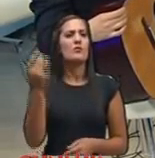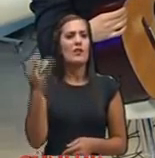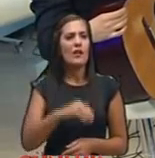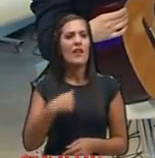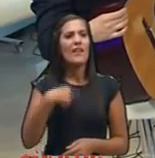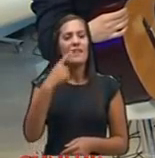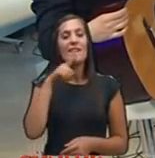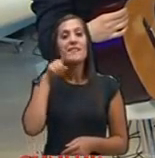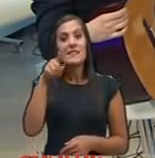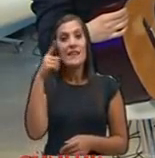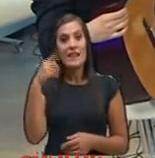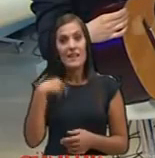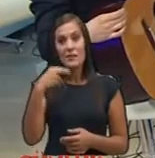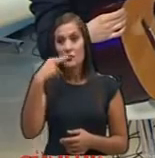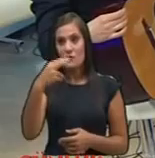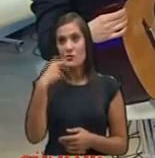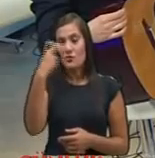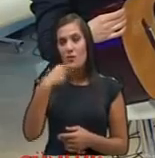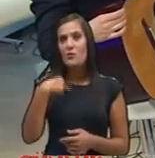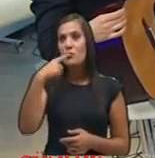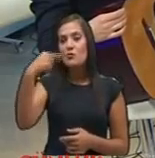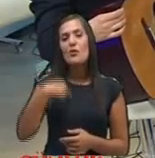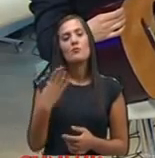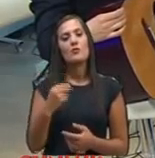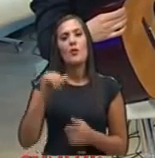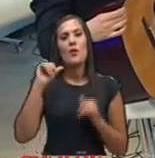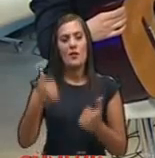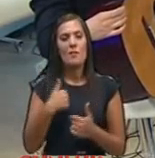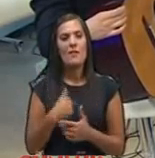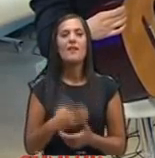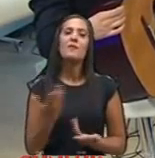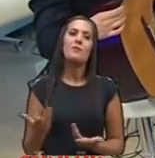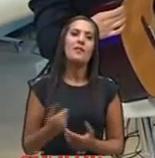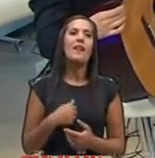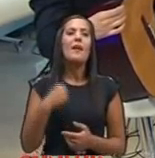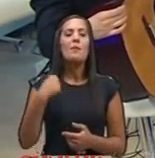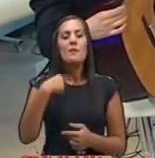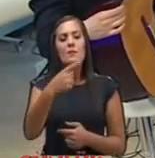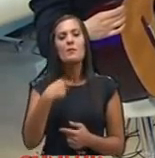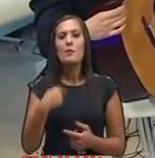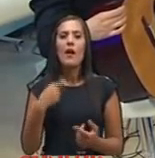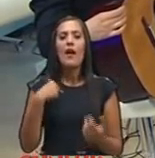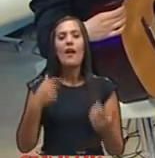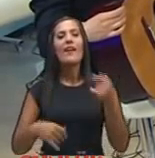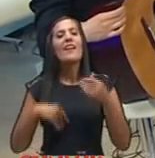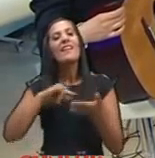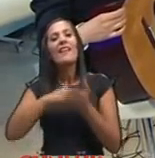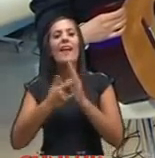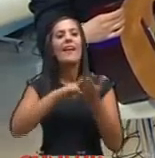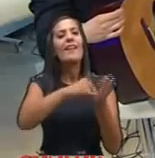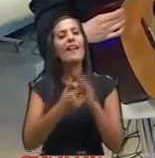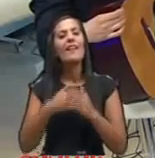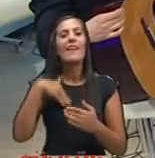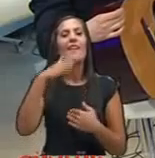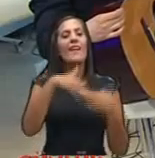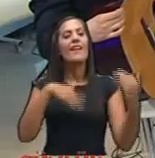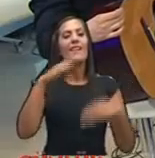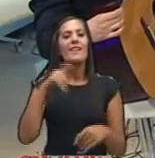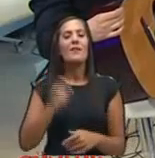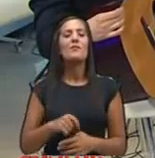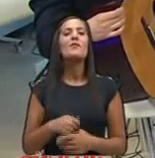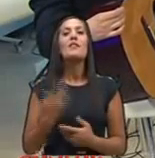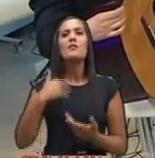makul bir sürede yaptık. İçimize sindi. İş yürüdü gitti. Ondan sonra Sony Müzik Türkiye ile işte... Ben gittim, şarkıları dinlettim. Sağ olsun onlar da inandılar, güvendiler.